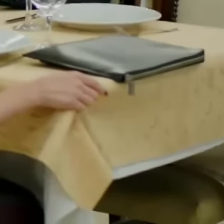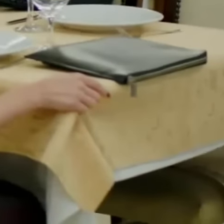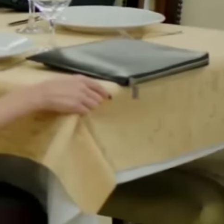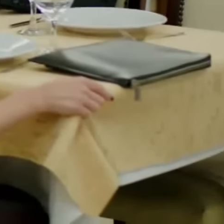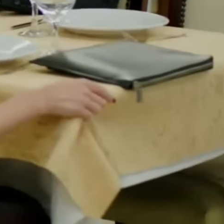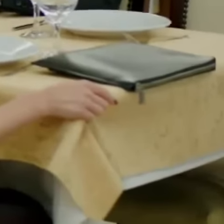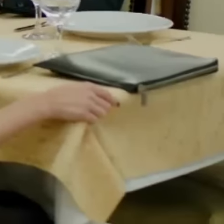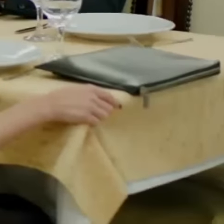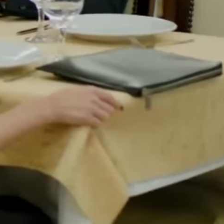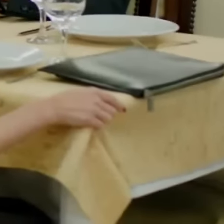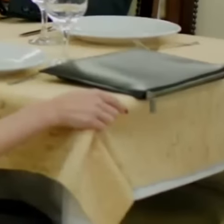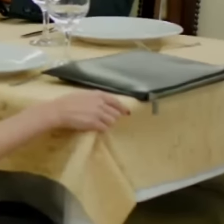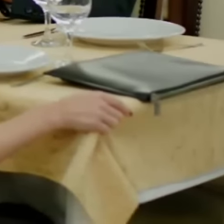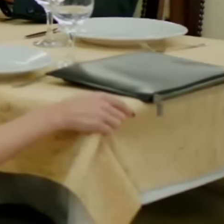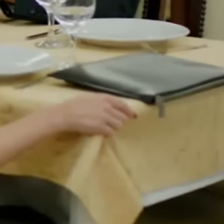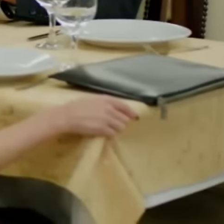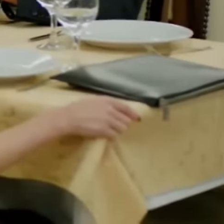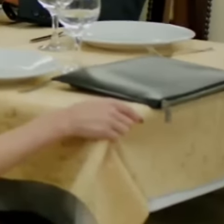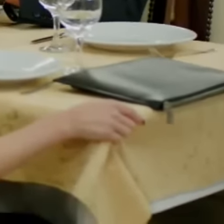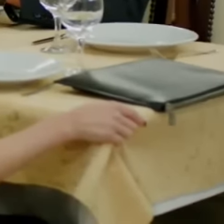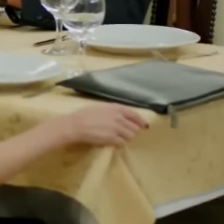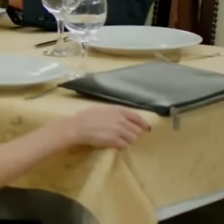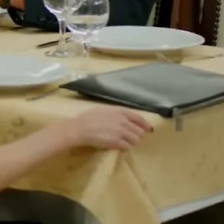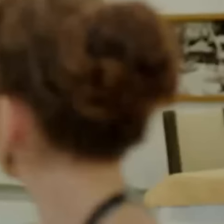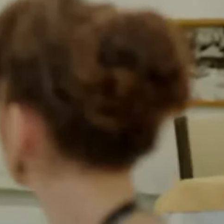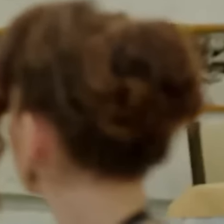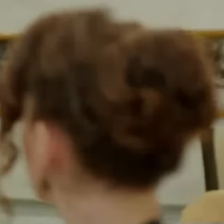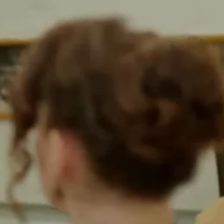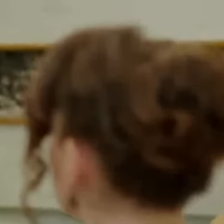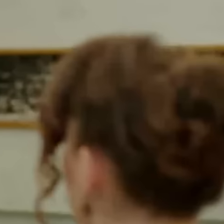Sabri baştan aşağı süzüyor. Mazhar bozuk gözlerini kaçırdı.